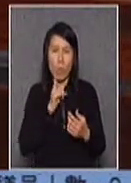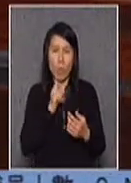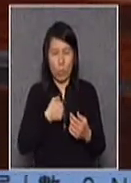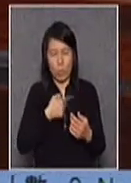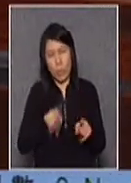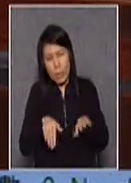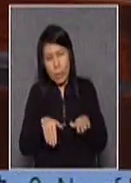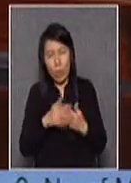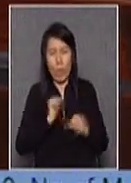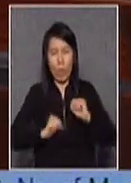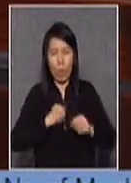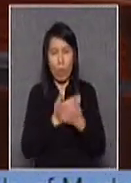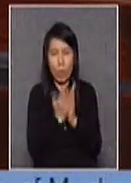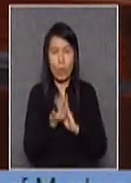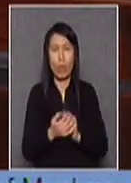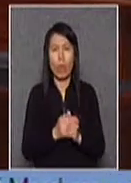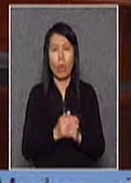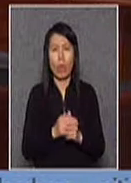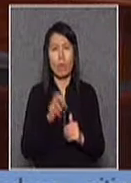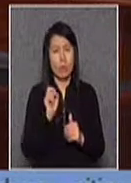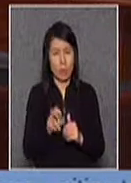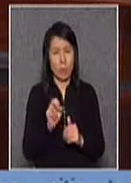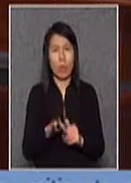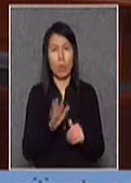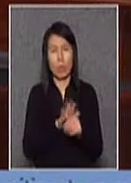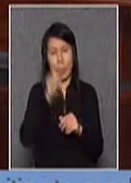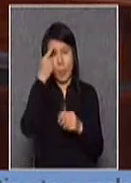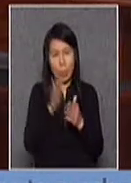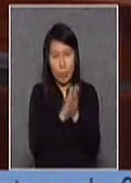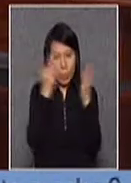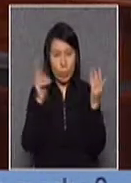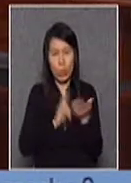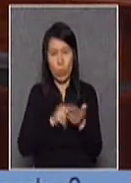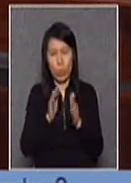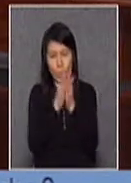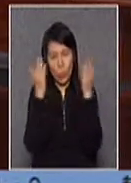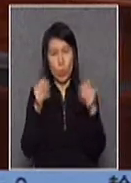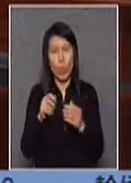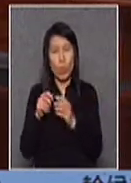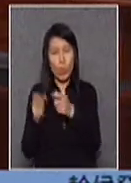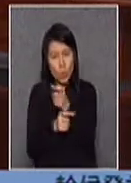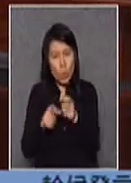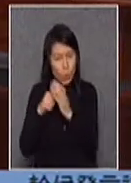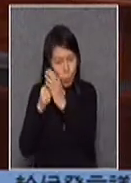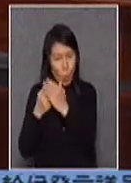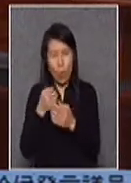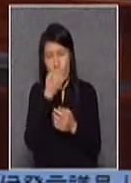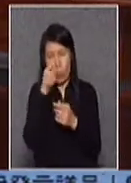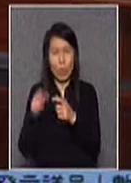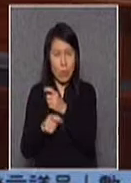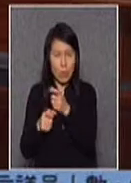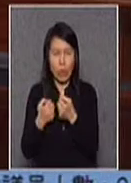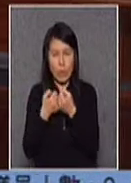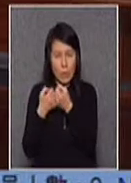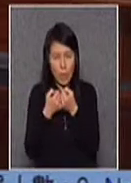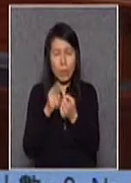言行都好，我仍然都會為明報、為信報、為商台、為港台爭取他的